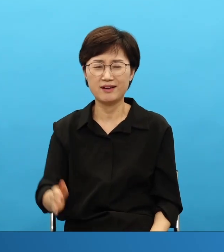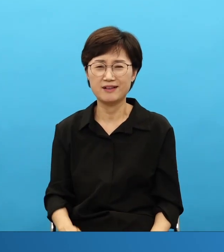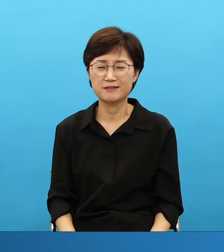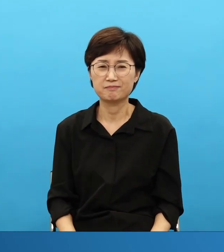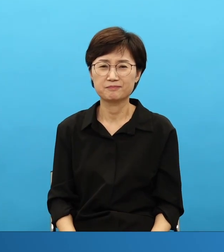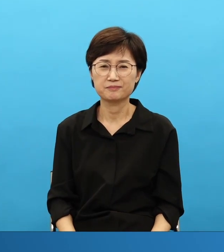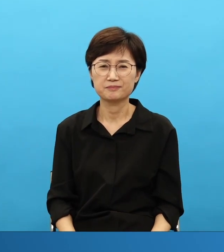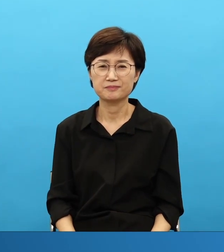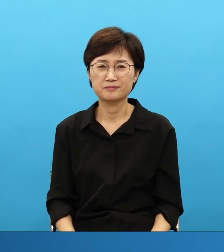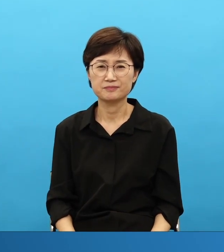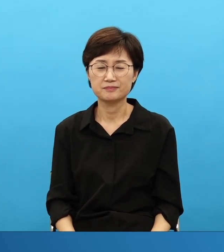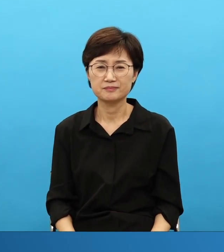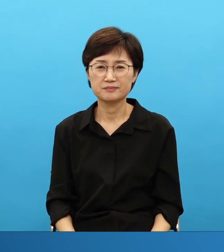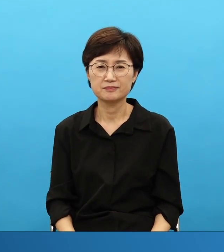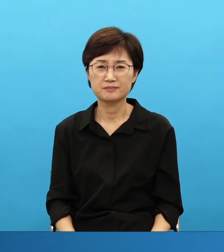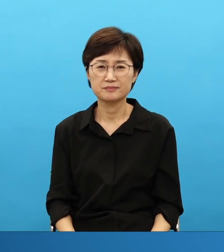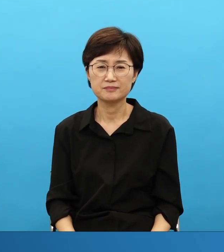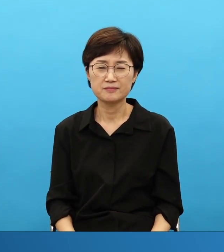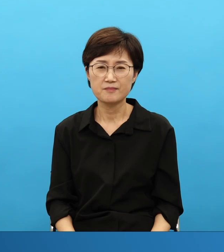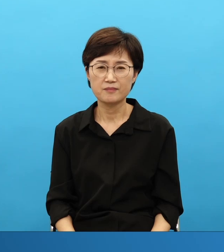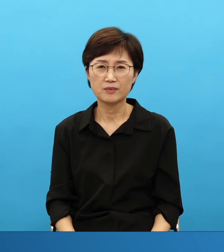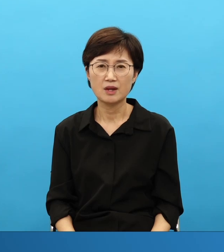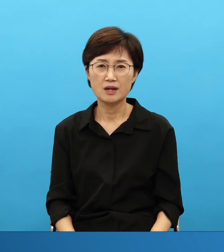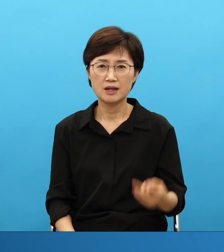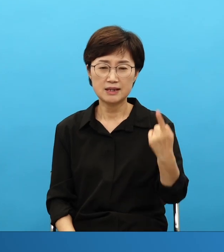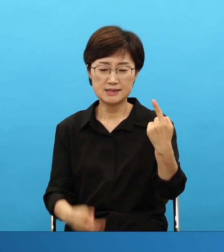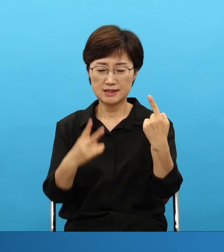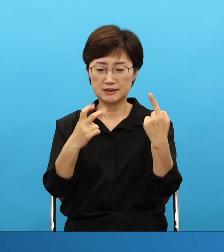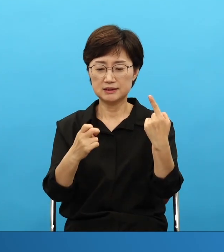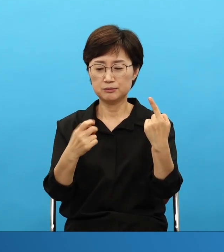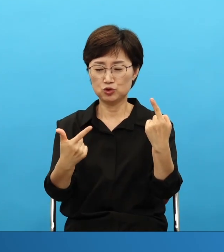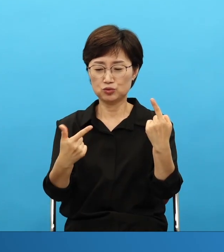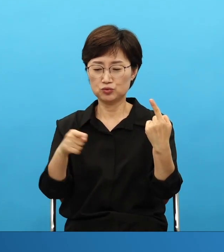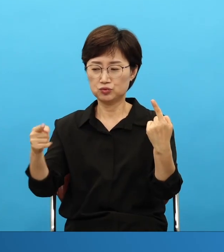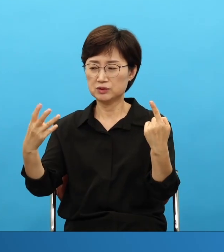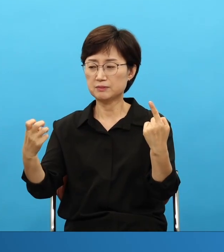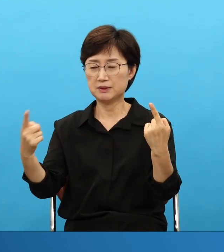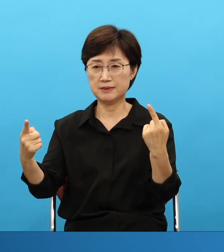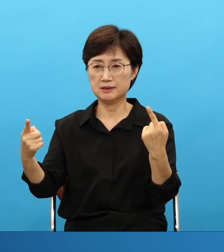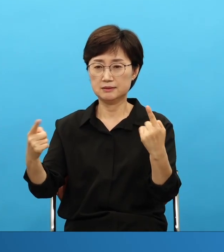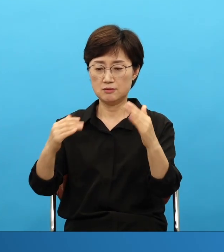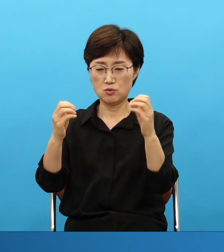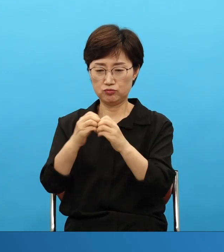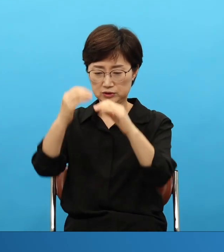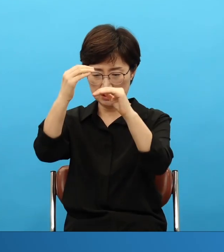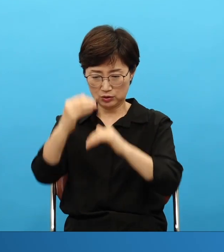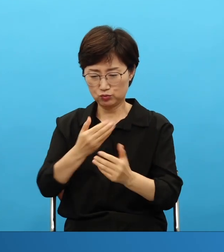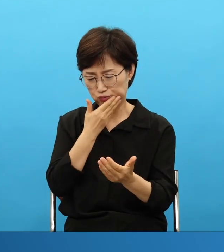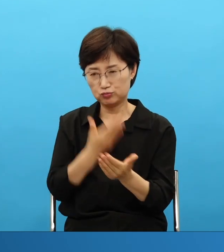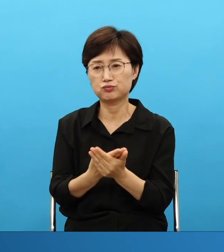라 그러면 늘 26절에서 3절까지 중요한 말씀을